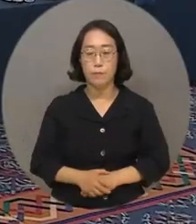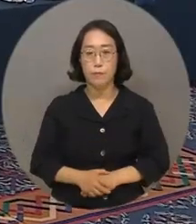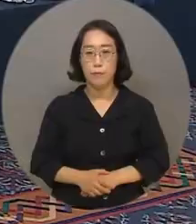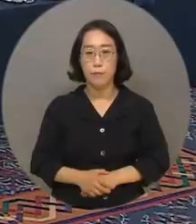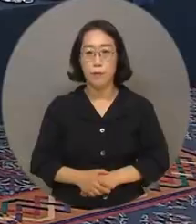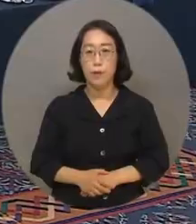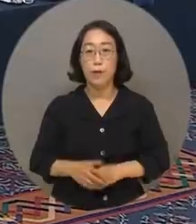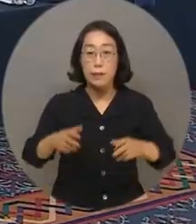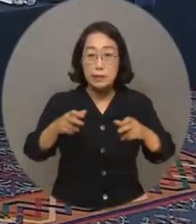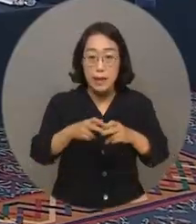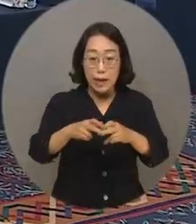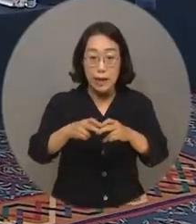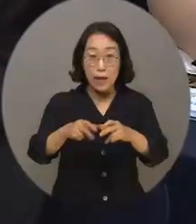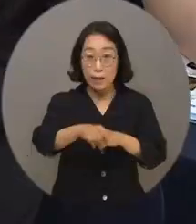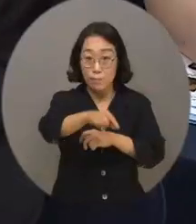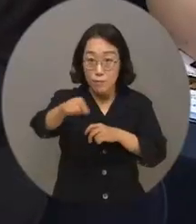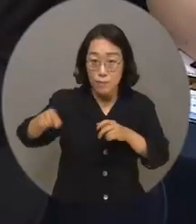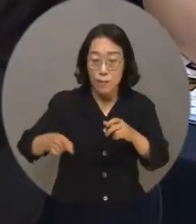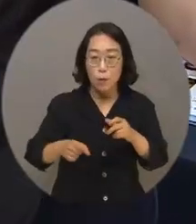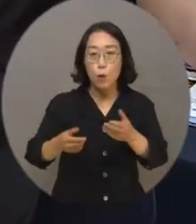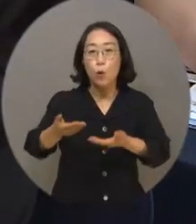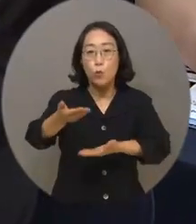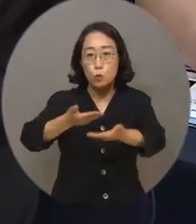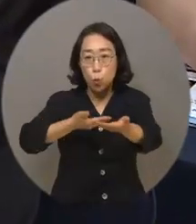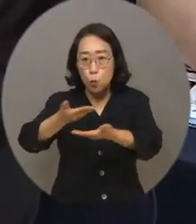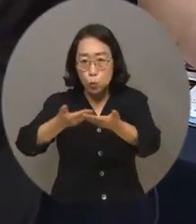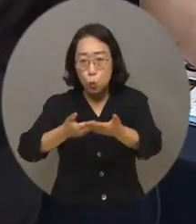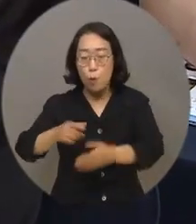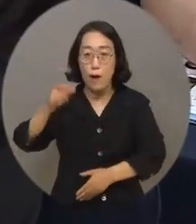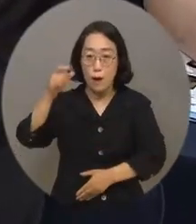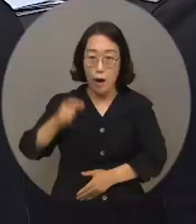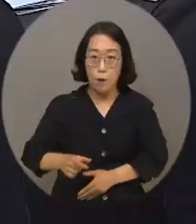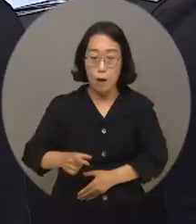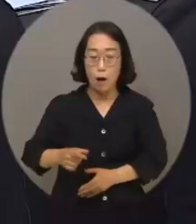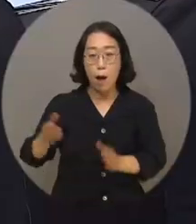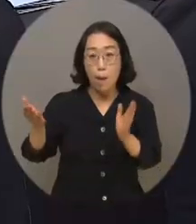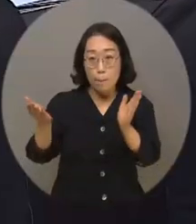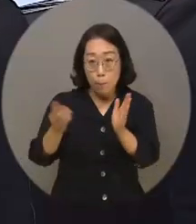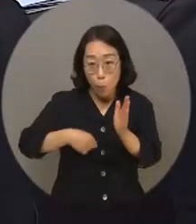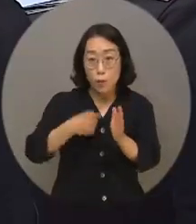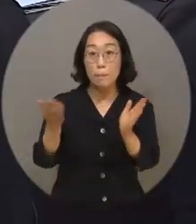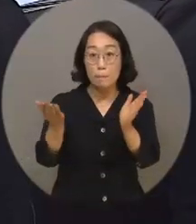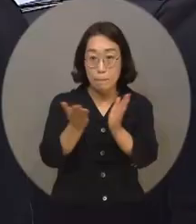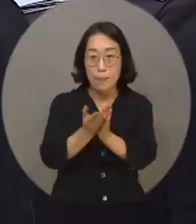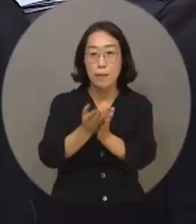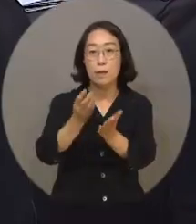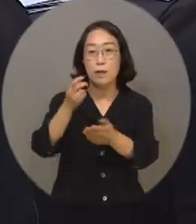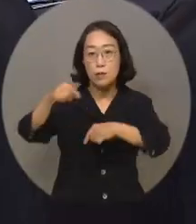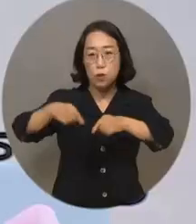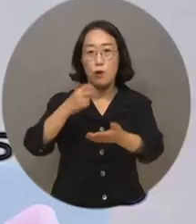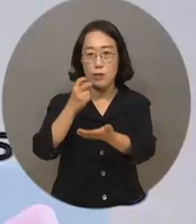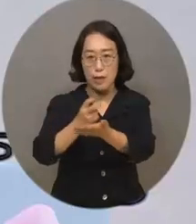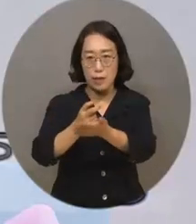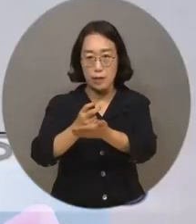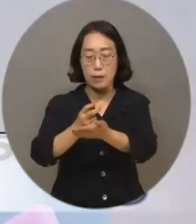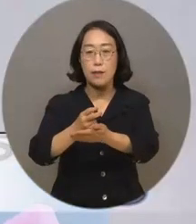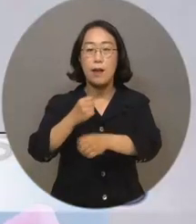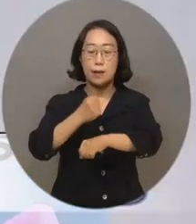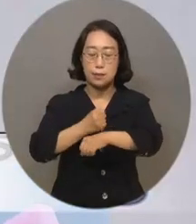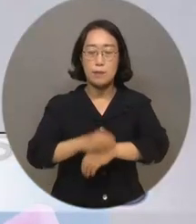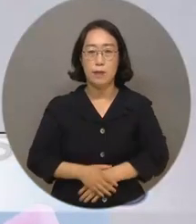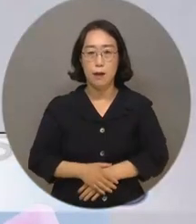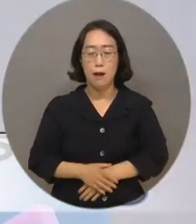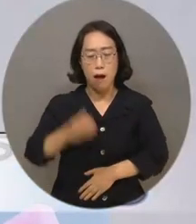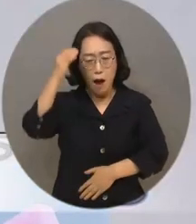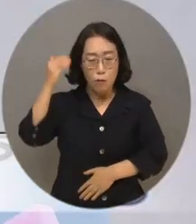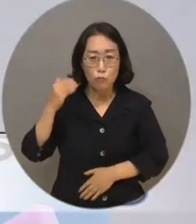그러면서 장애계와의 소통을 강화해 당사자를 위한 정책 수립에 나서겠다는 뜻을 전하기도 했습니다. 아직도